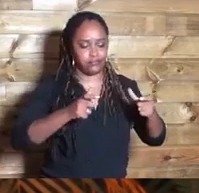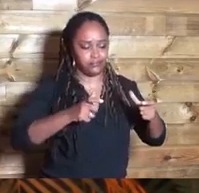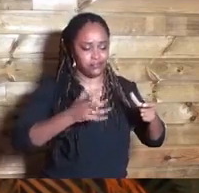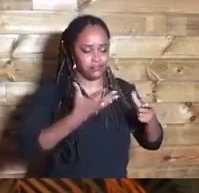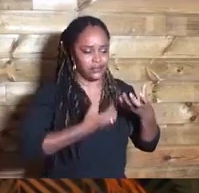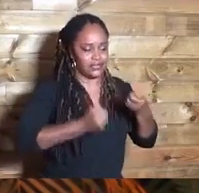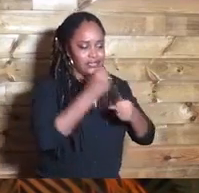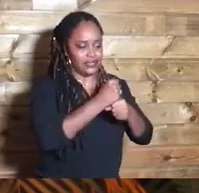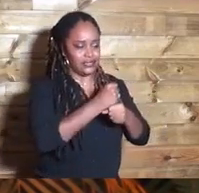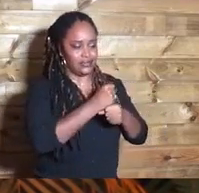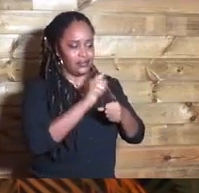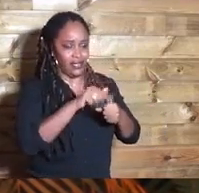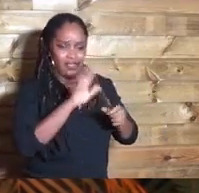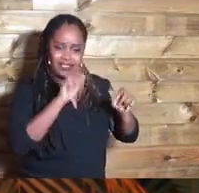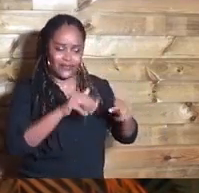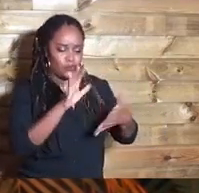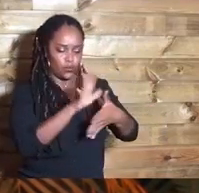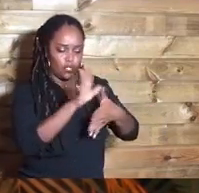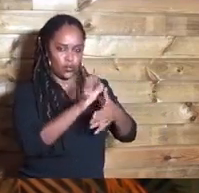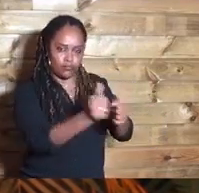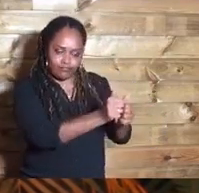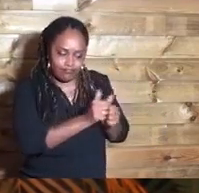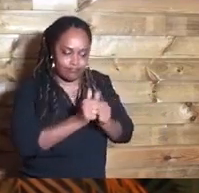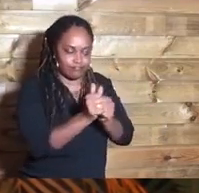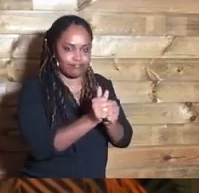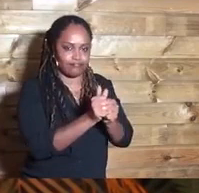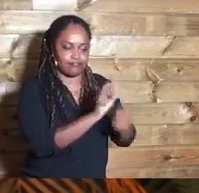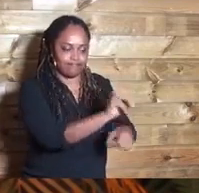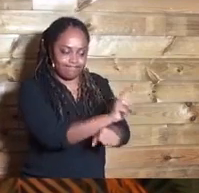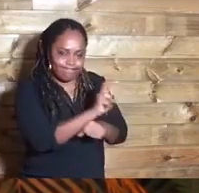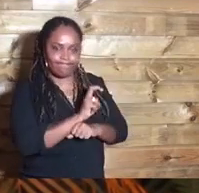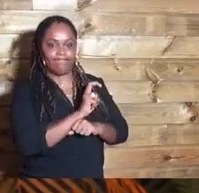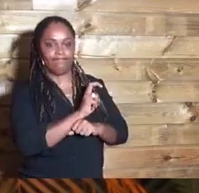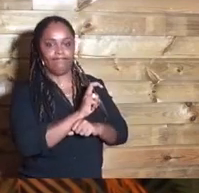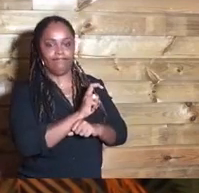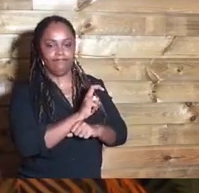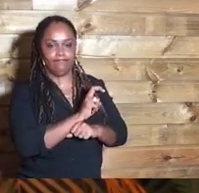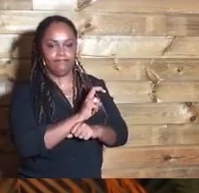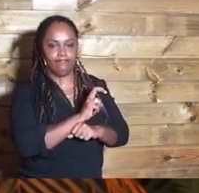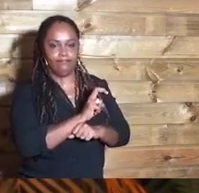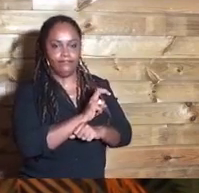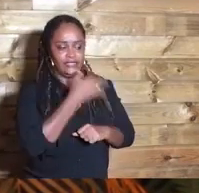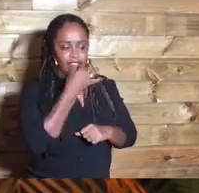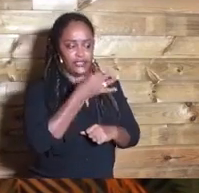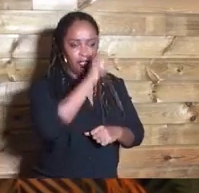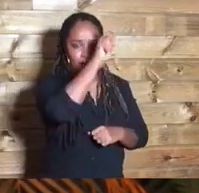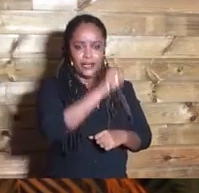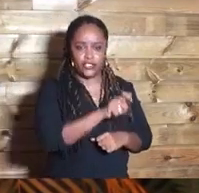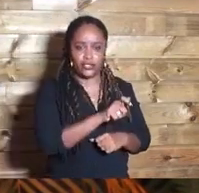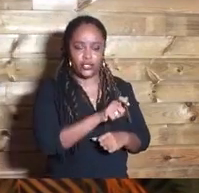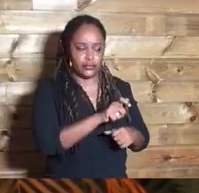afin qu'elle demeure notre bien commun. Parce que capitaine en nous a dit, on peut sentir si on peut locataire.